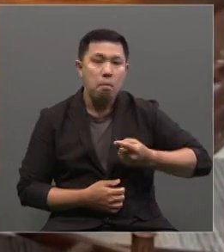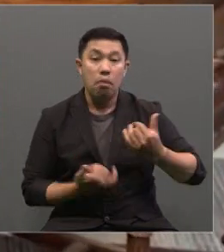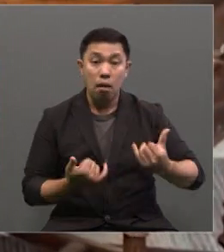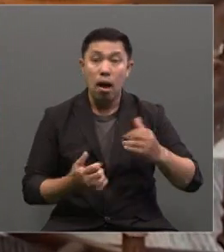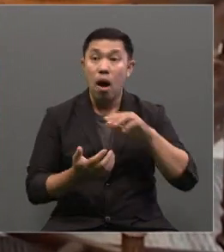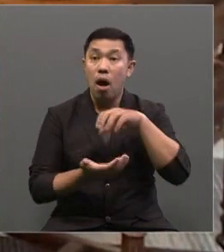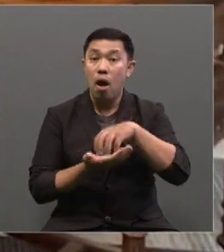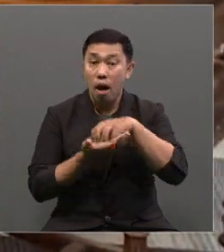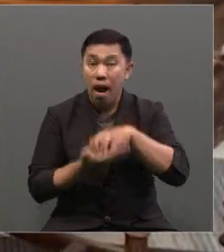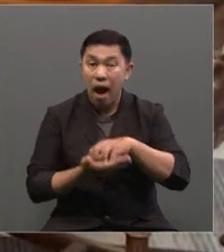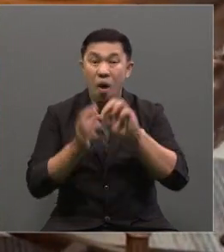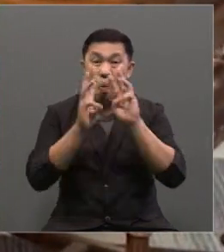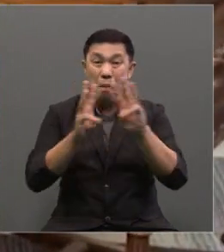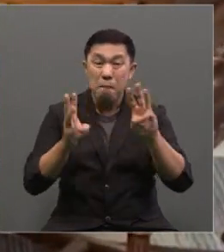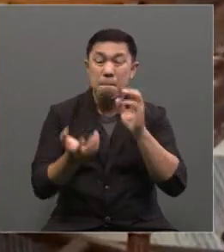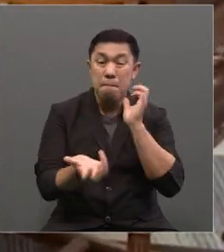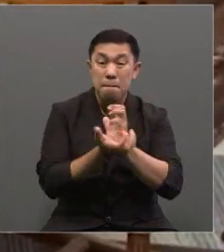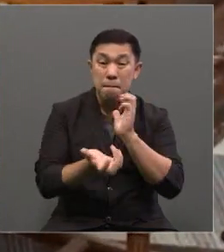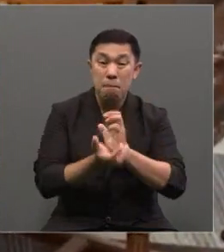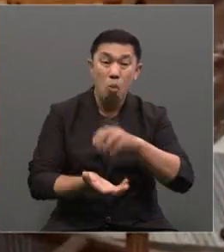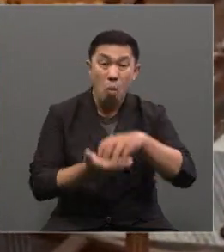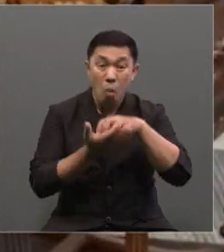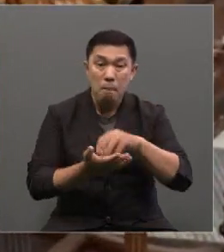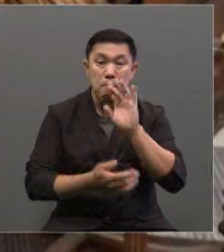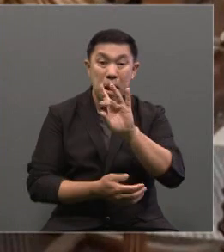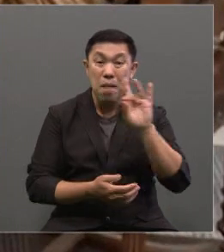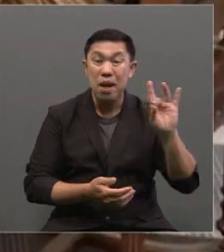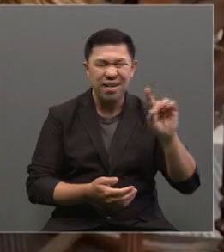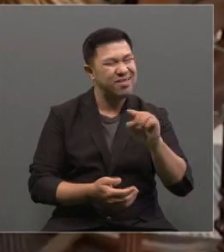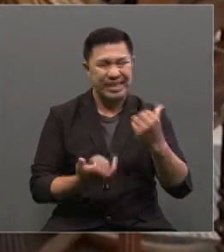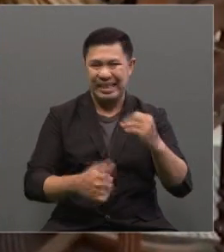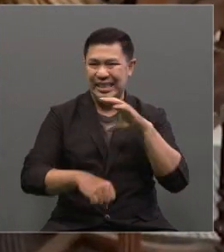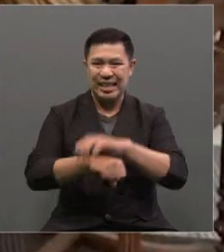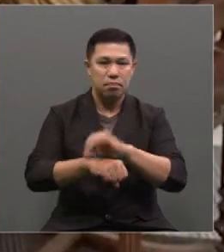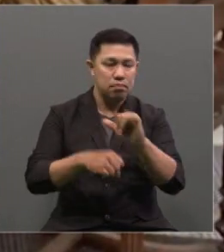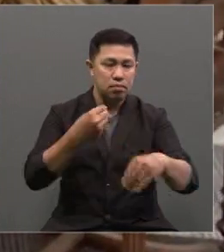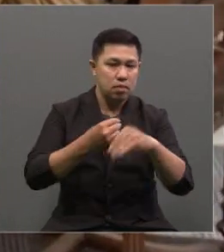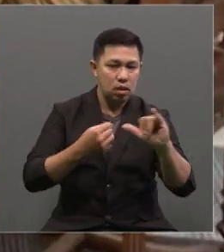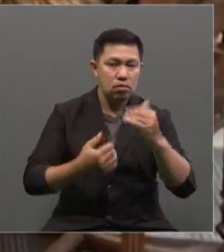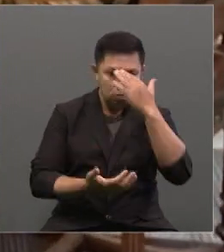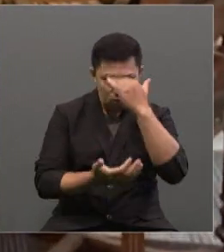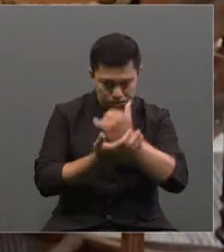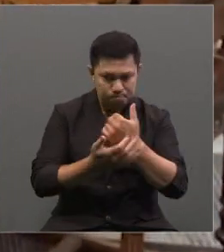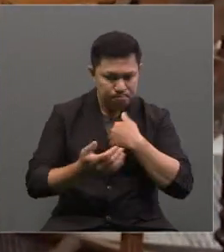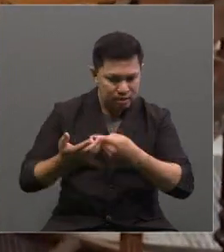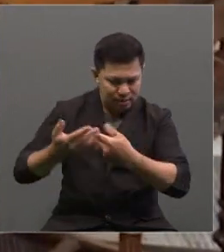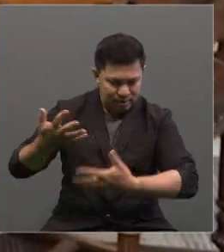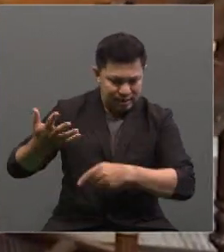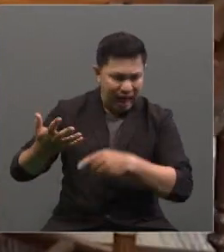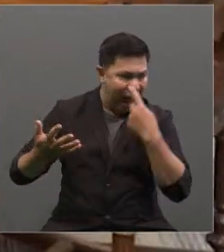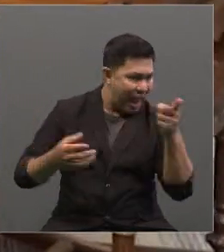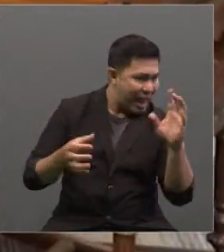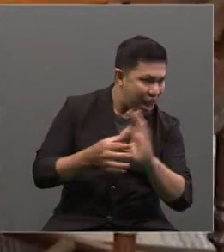888ยังไม่มีการจับกุมผู้ต้องหาเพิ่มเติมจากที่ถูกออกหมายจับนะครับแต่ในทางการสืบสวนเนี่ยเตรียมมีการออกหมายจับเพิ่มเติมกับผู้